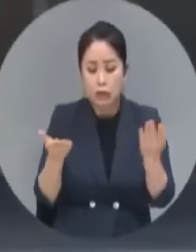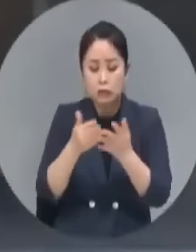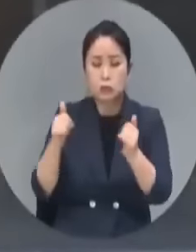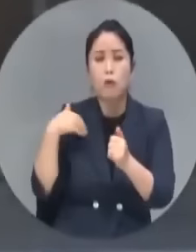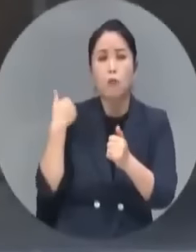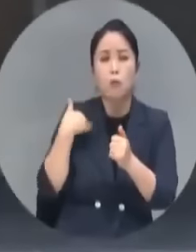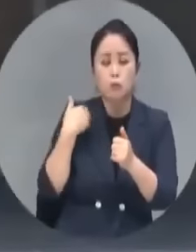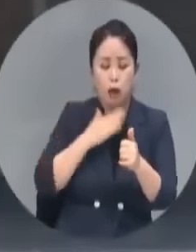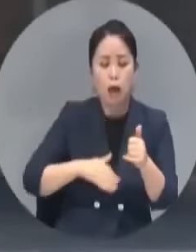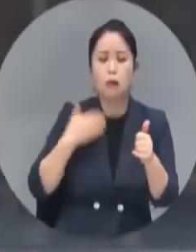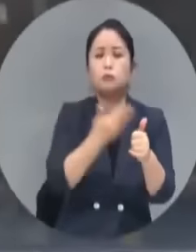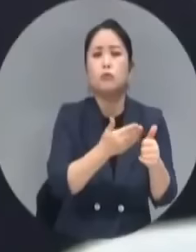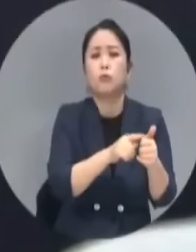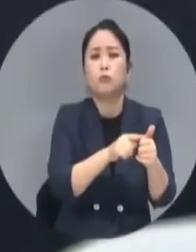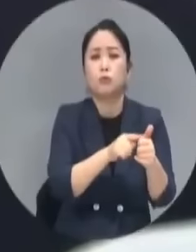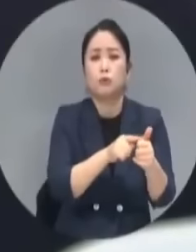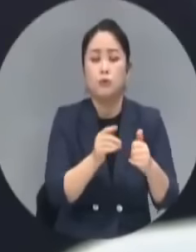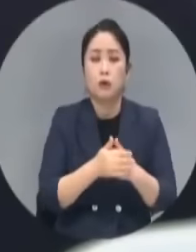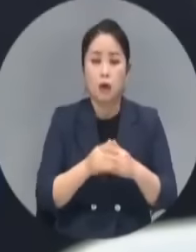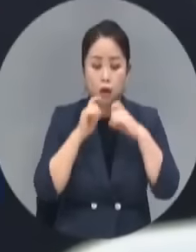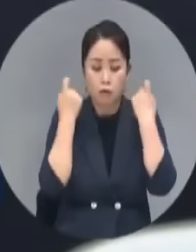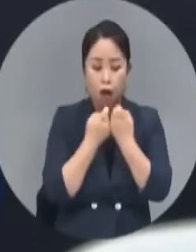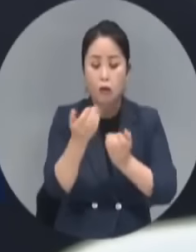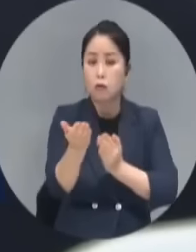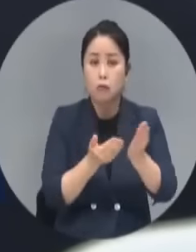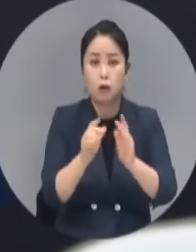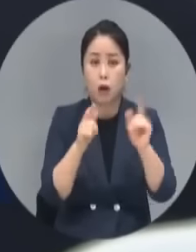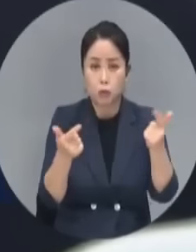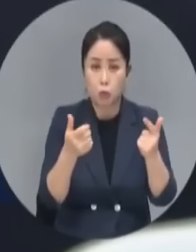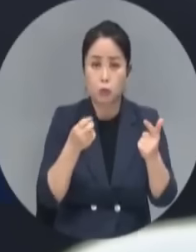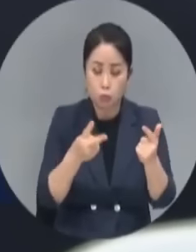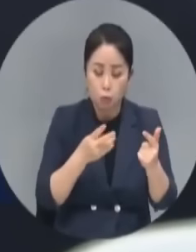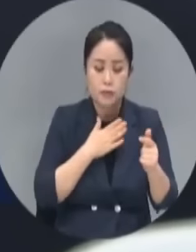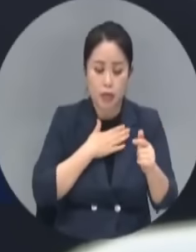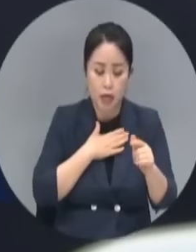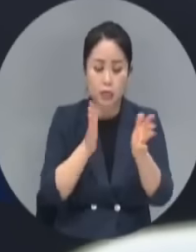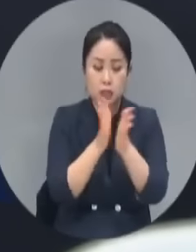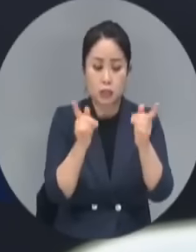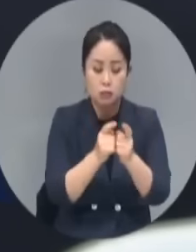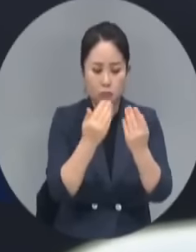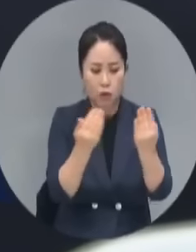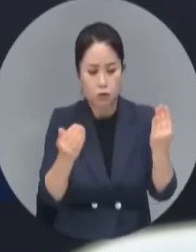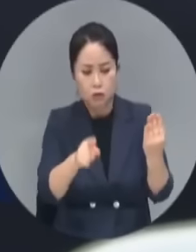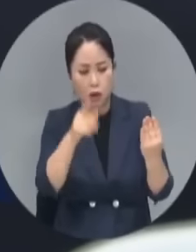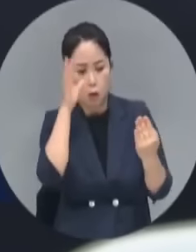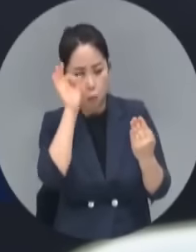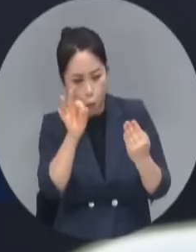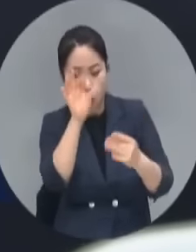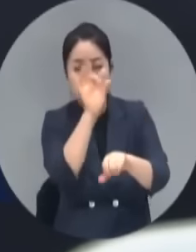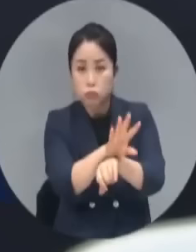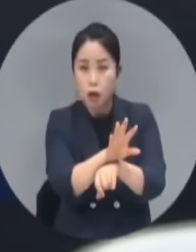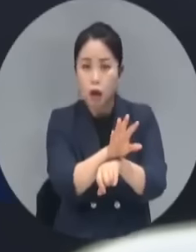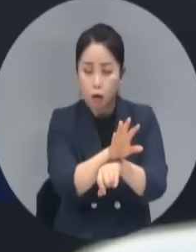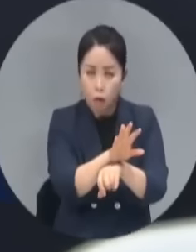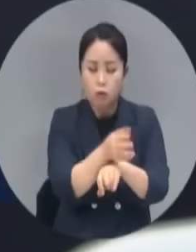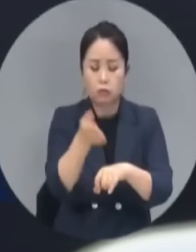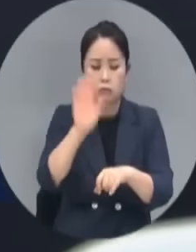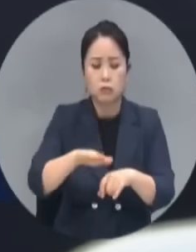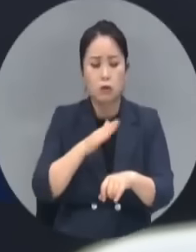번호를 알려줬다는 겁니다. 개인 거래도 아니고 전시장에서 제가 구매를 진행을 했는데 이런 일이